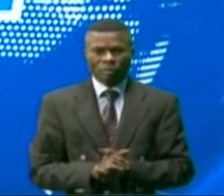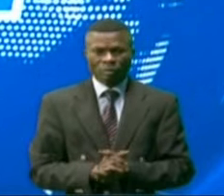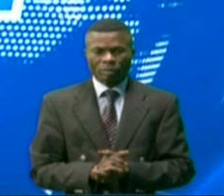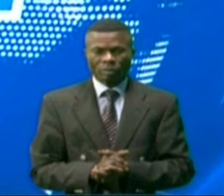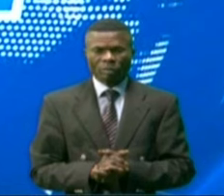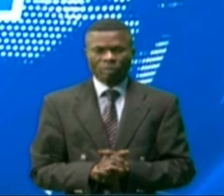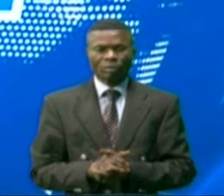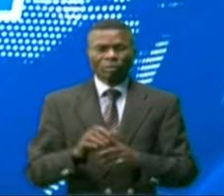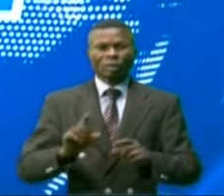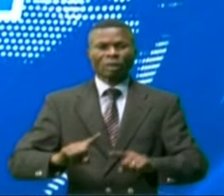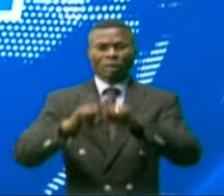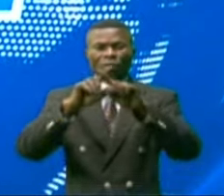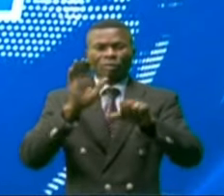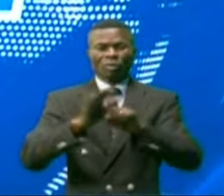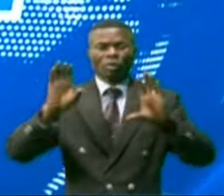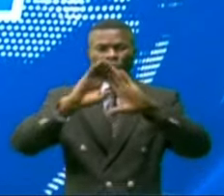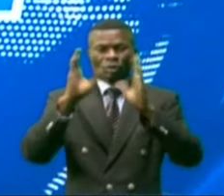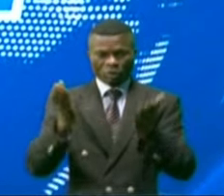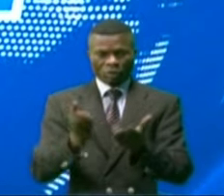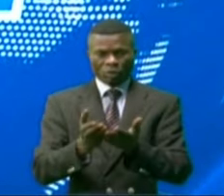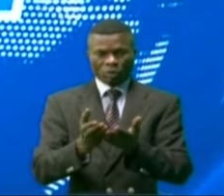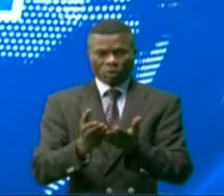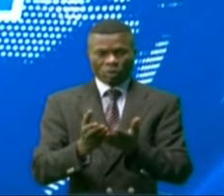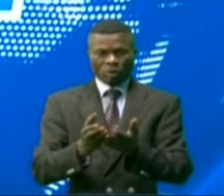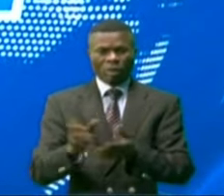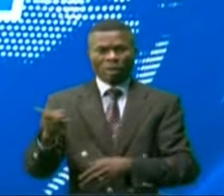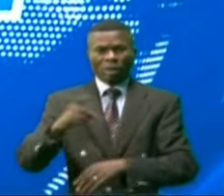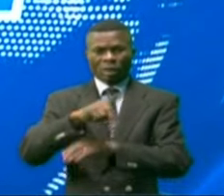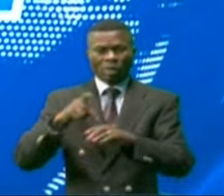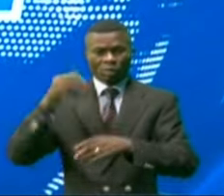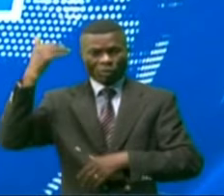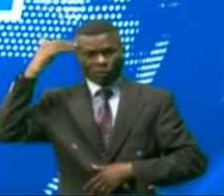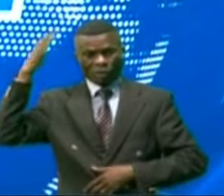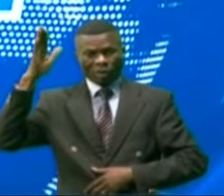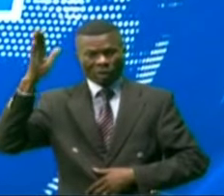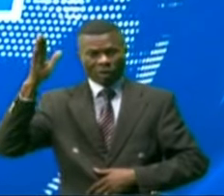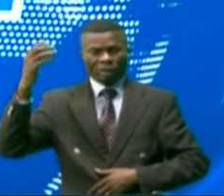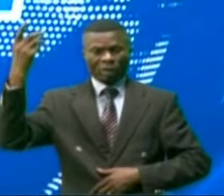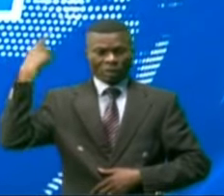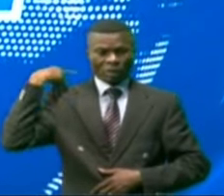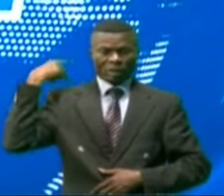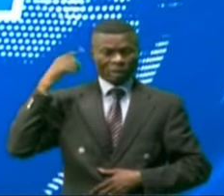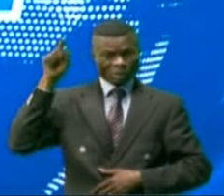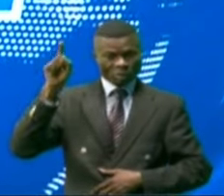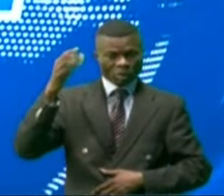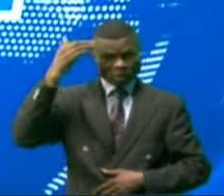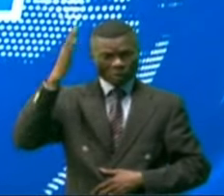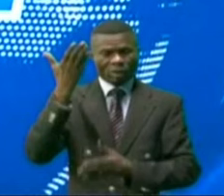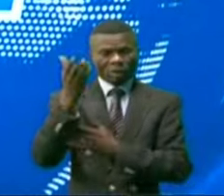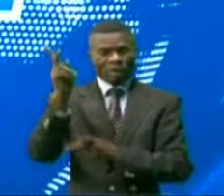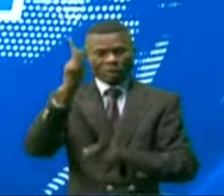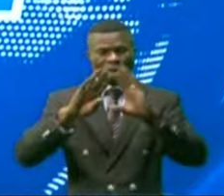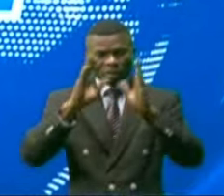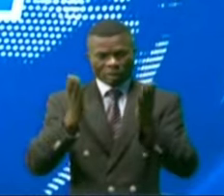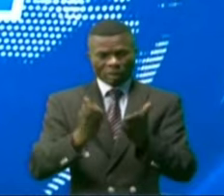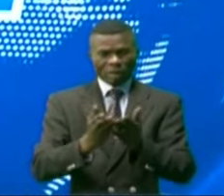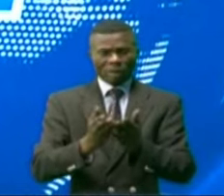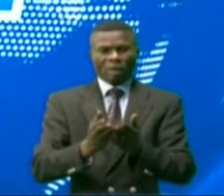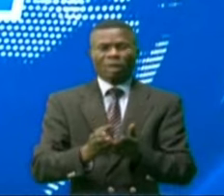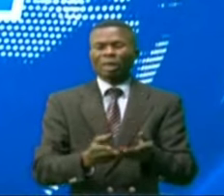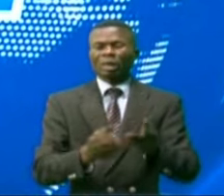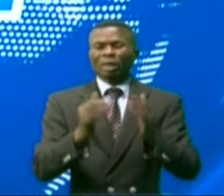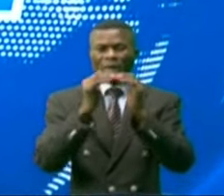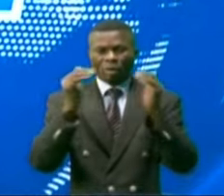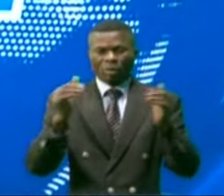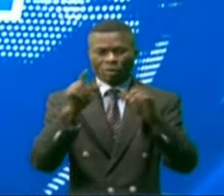Face aux différents conflits intercommunautaires dans la province de l'Équateur, le notable de la place appelle la population à cultiver les valeurs de la